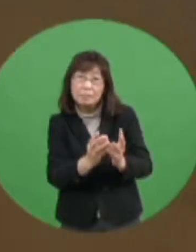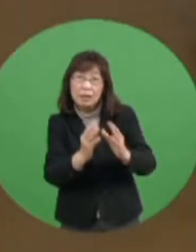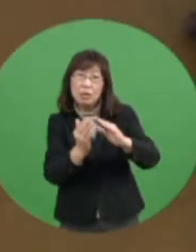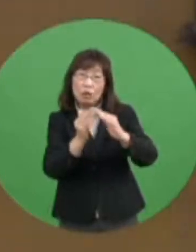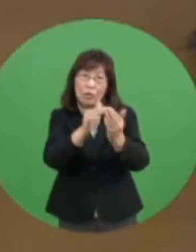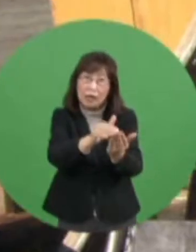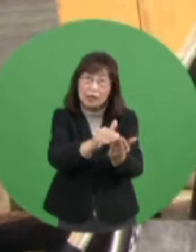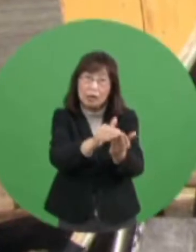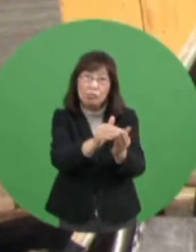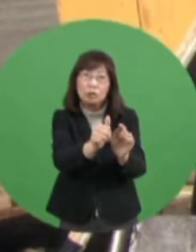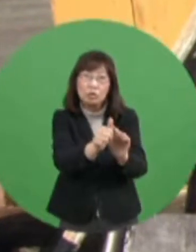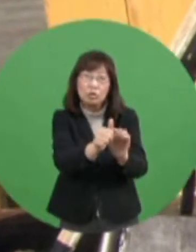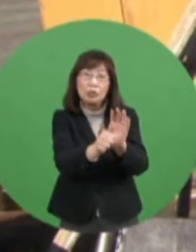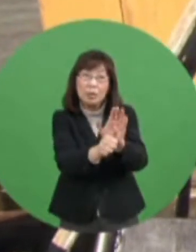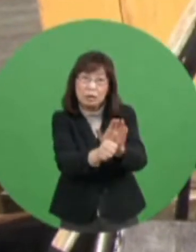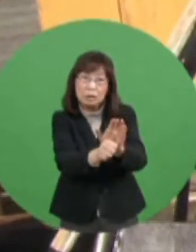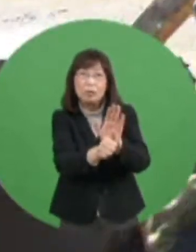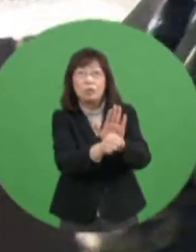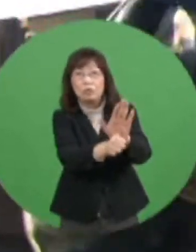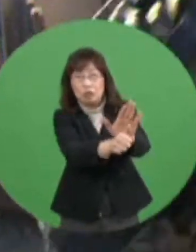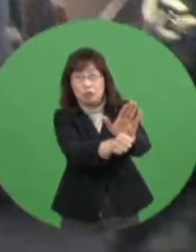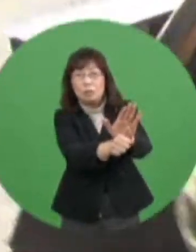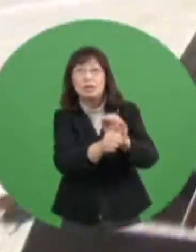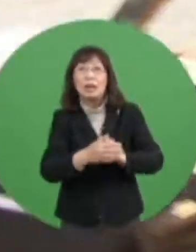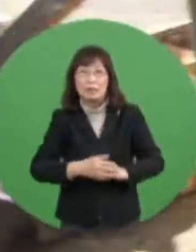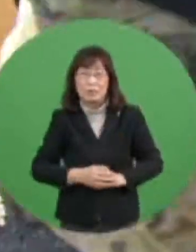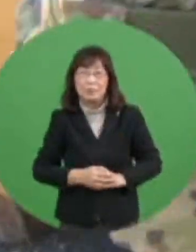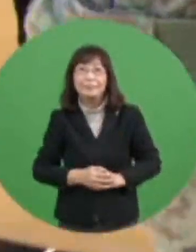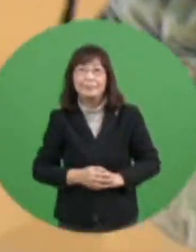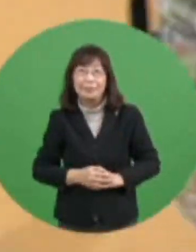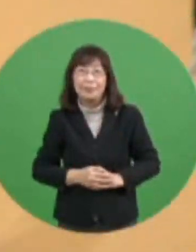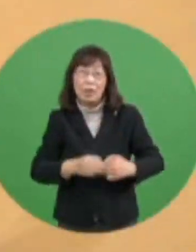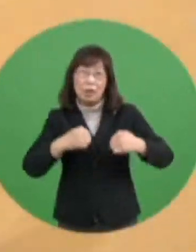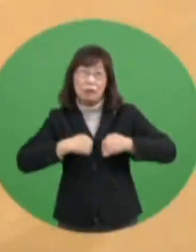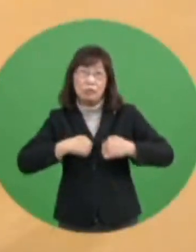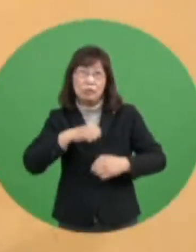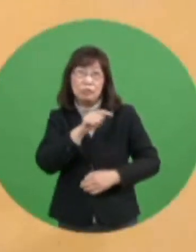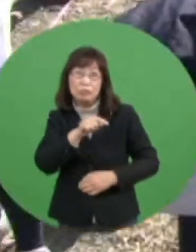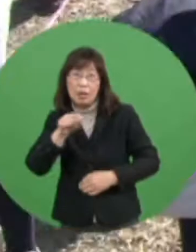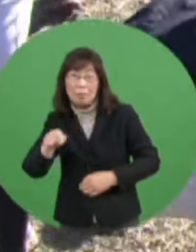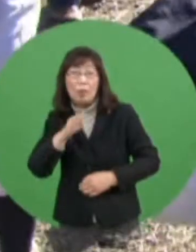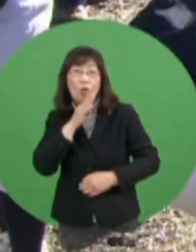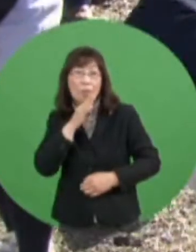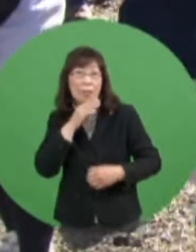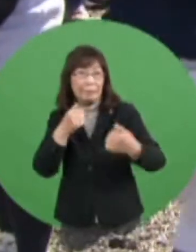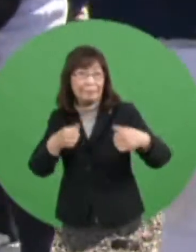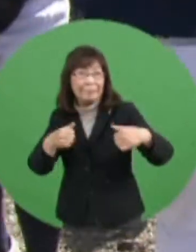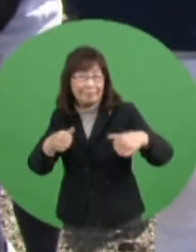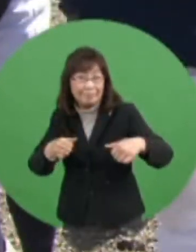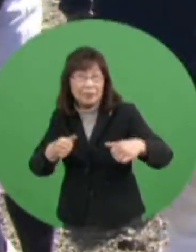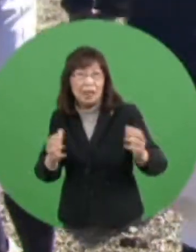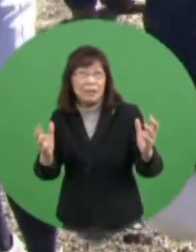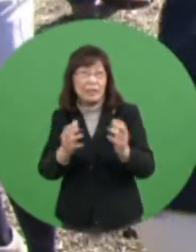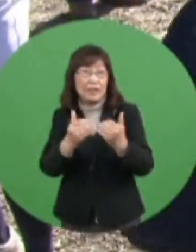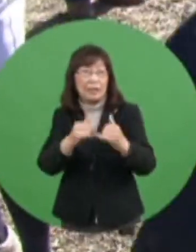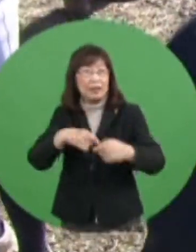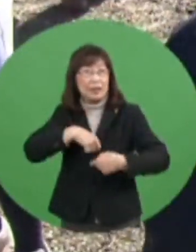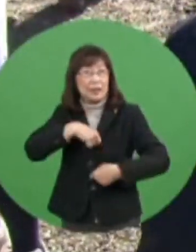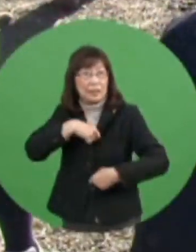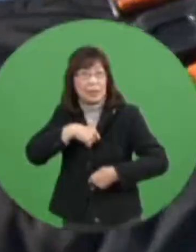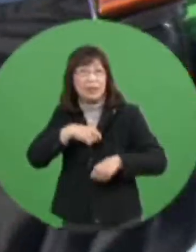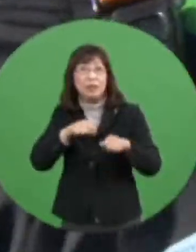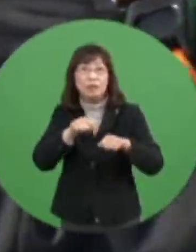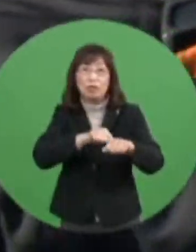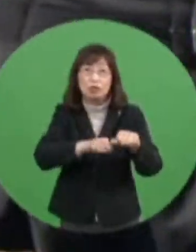閉じ込められた住民を救助に向かいます。どの訓練も本番さながら参加者は真剣に取り組んでいました